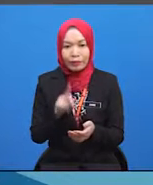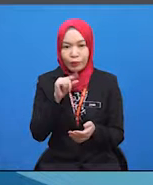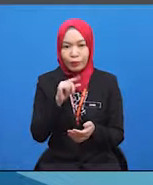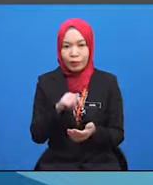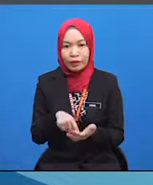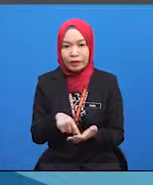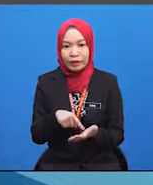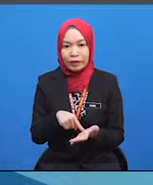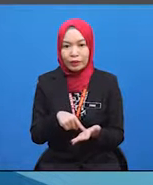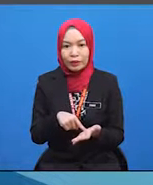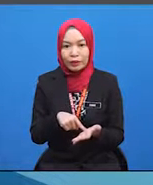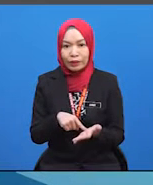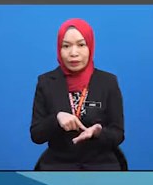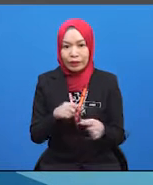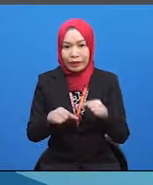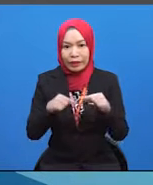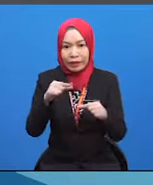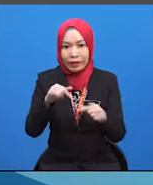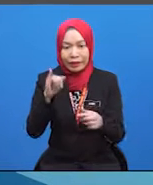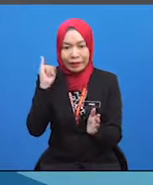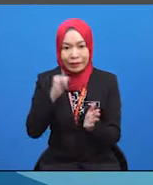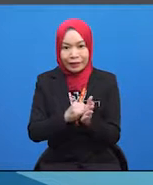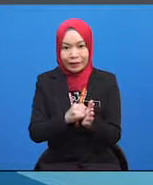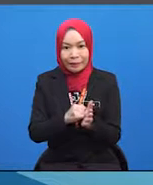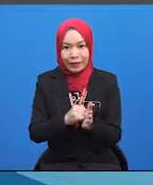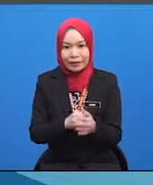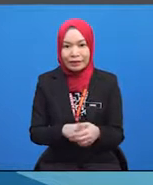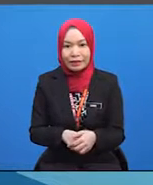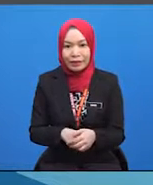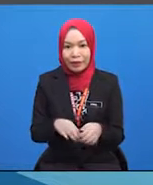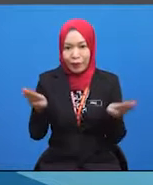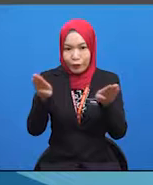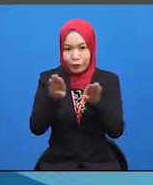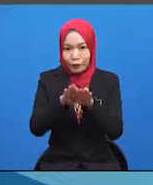Laraskan imej tersebut menutupi imej burung yang telah di-crop.